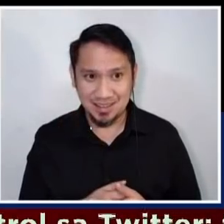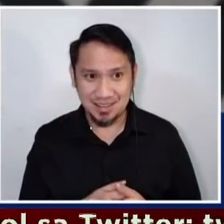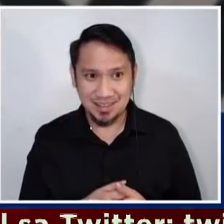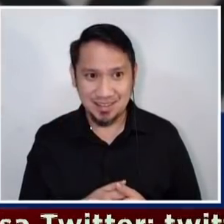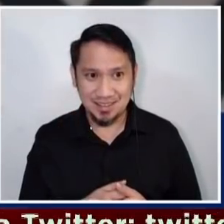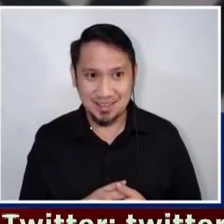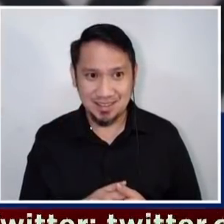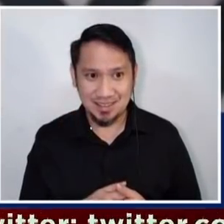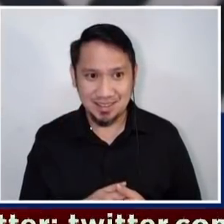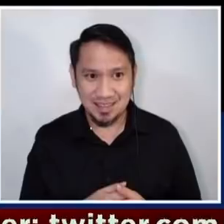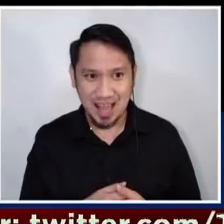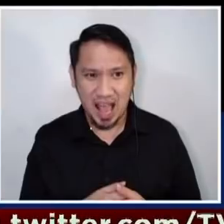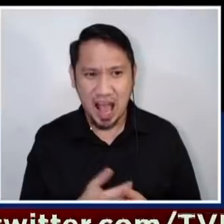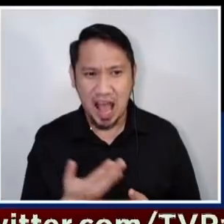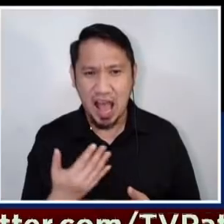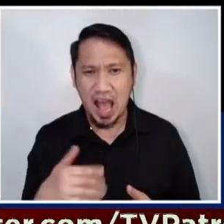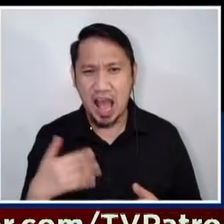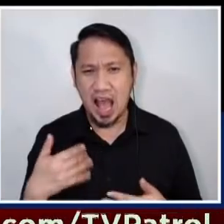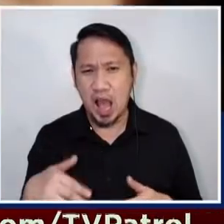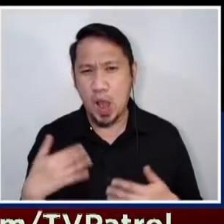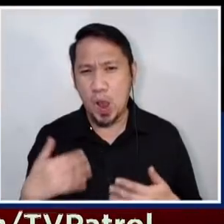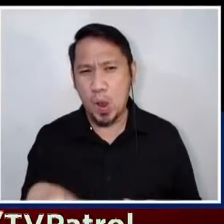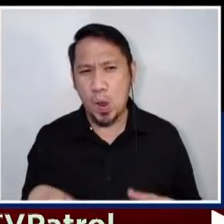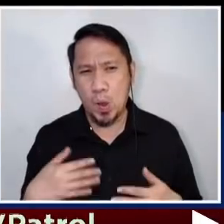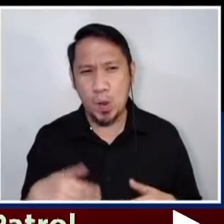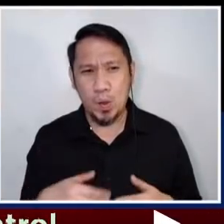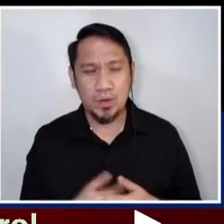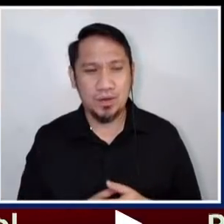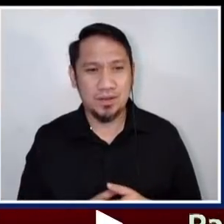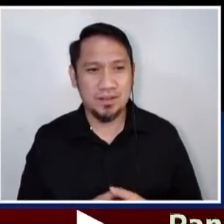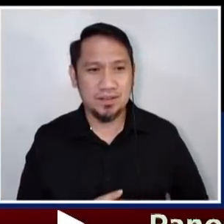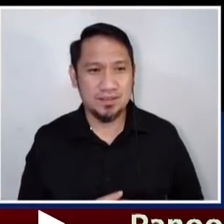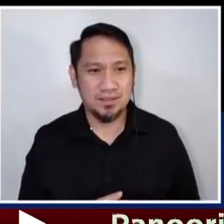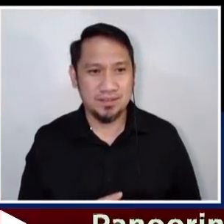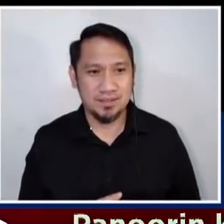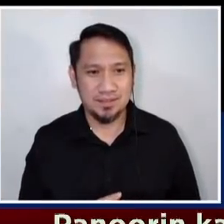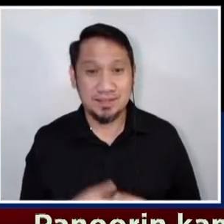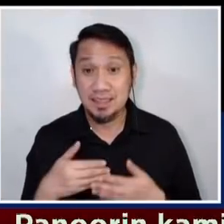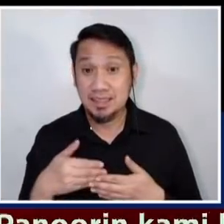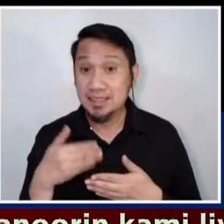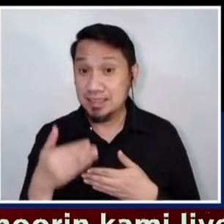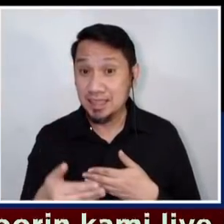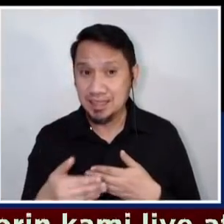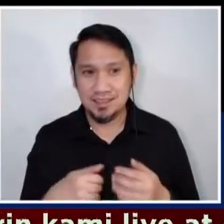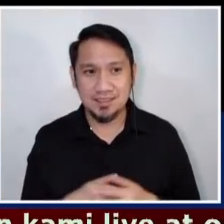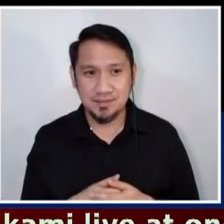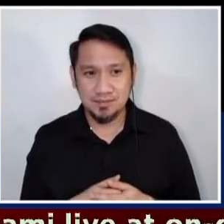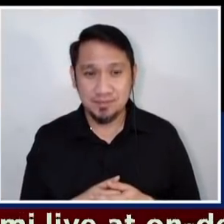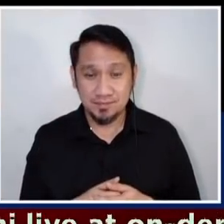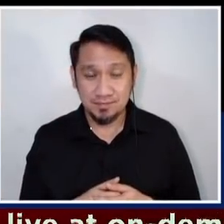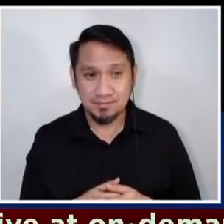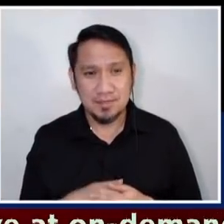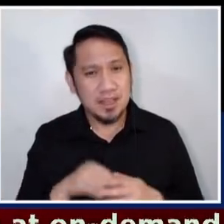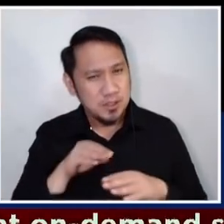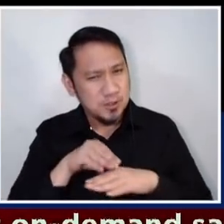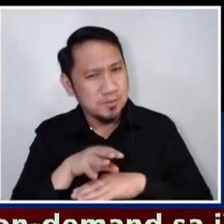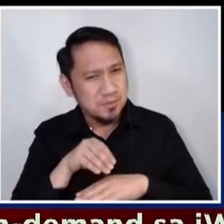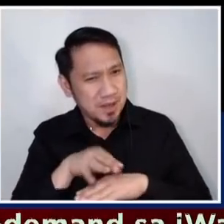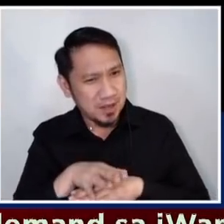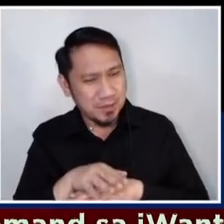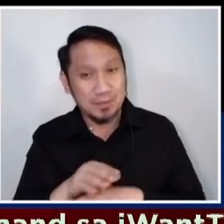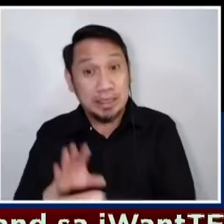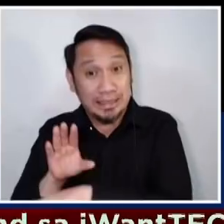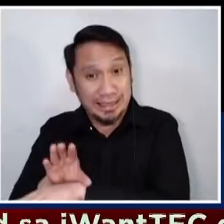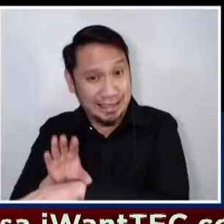nakantong hindi liit mo sa paa. Nanangko po. Okay, moving on. Makinig na tayo sa payong Marites. Sabi ng